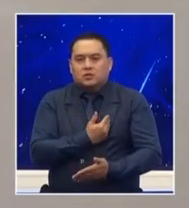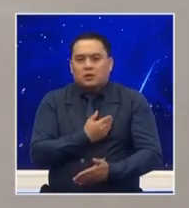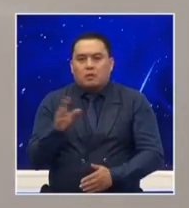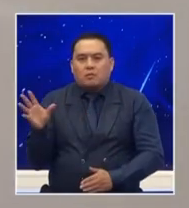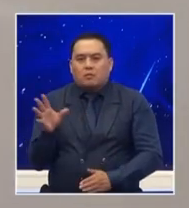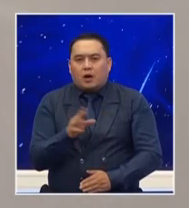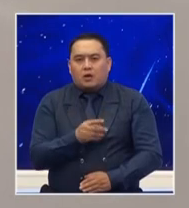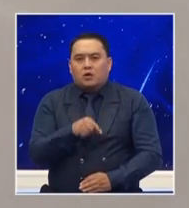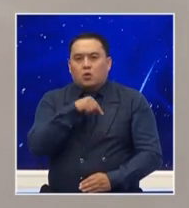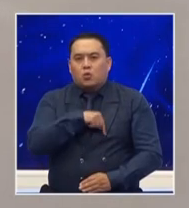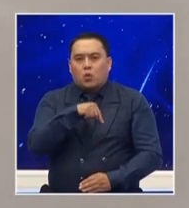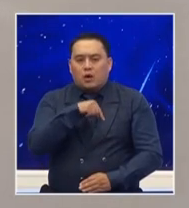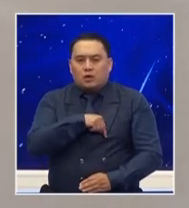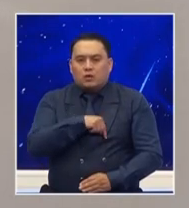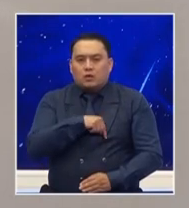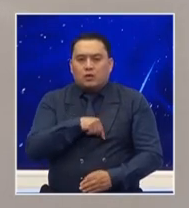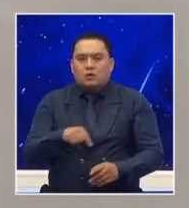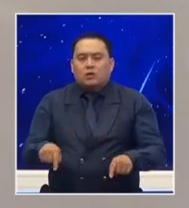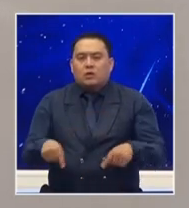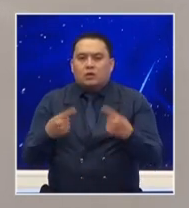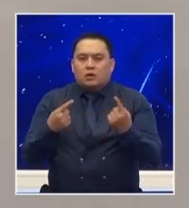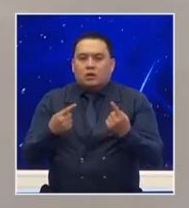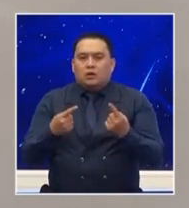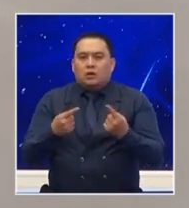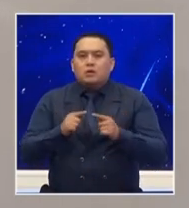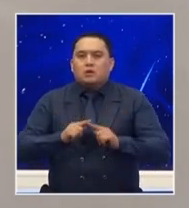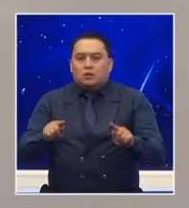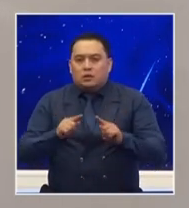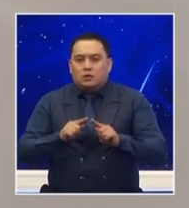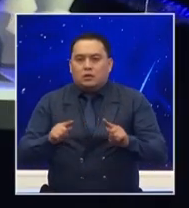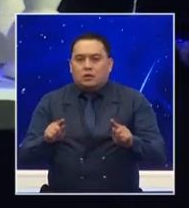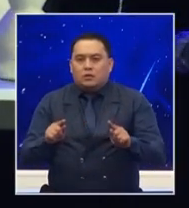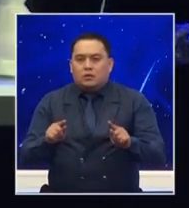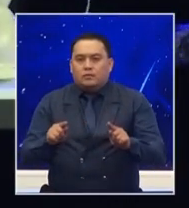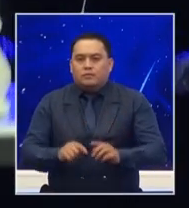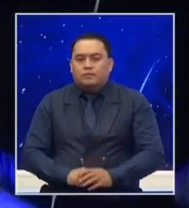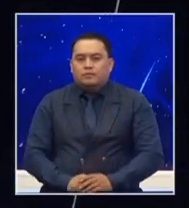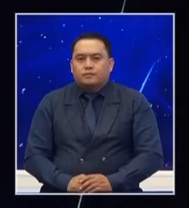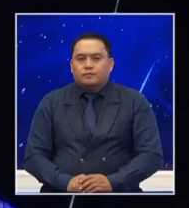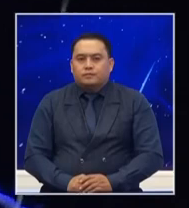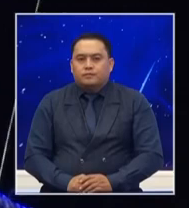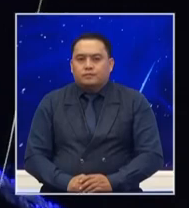барлық руханиятты, рухты ұлықтау мақсатында осындай спектакль шығаруды